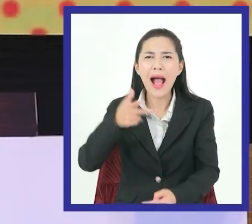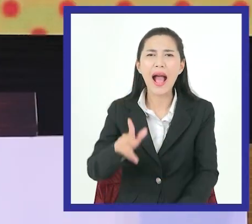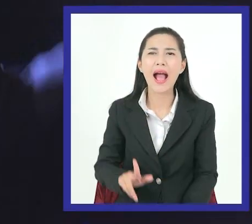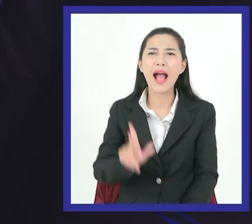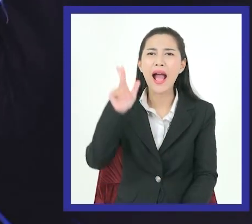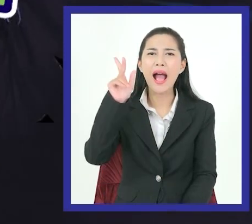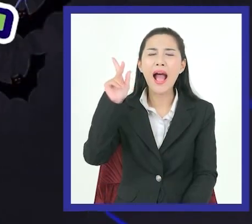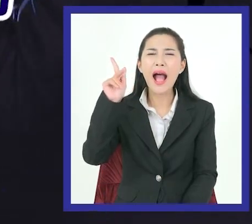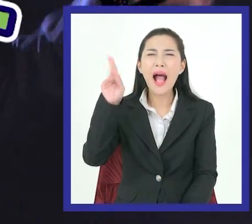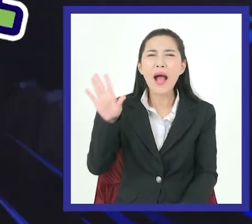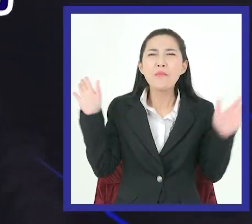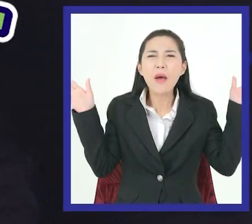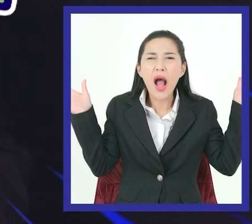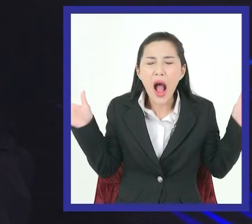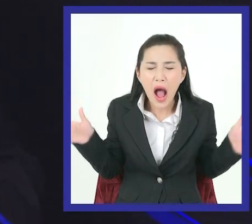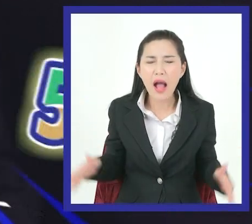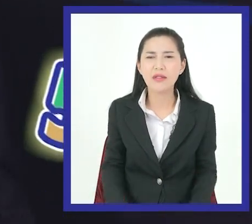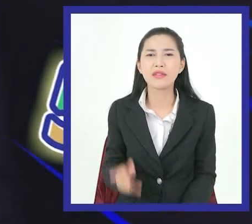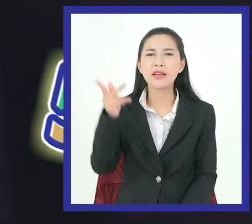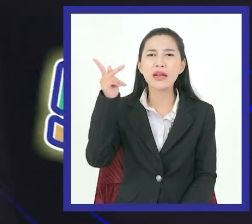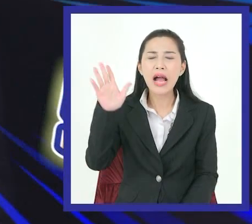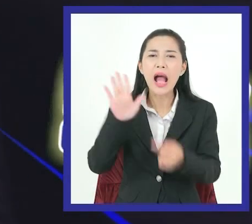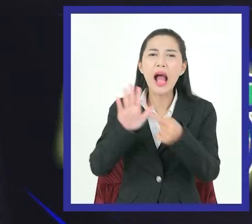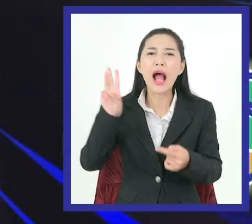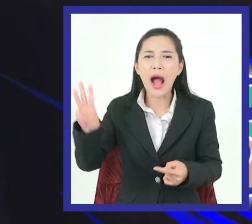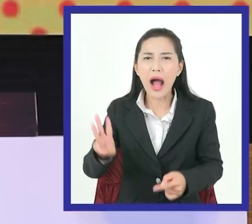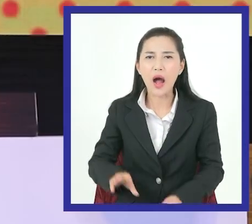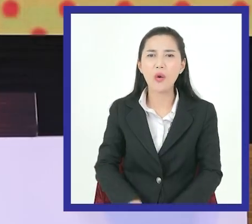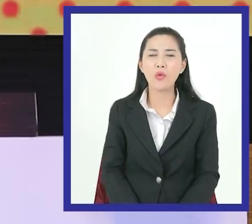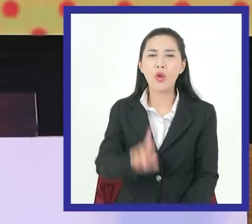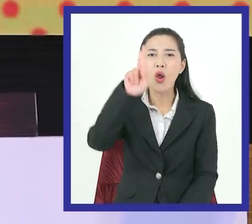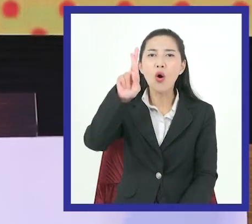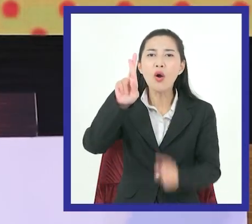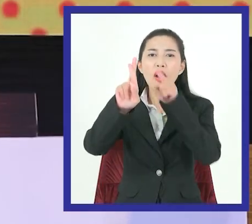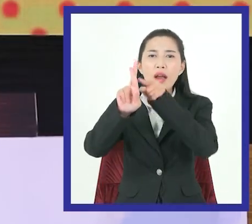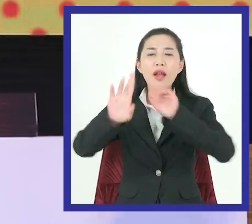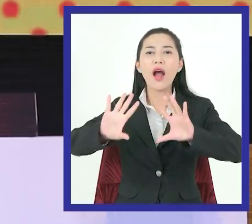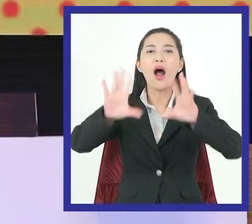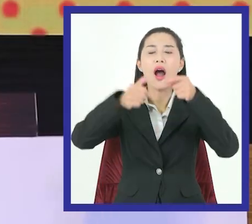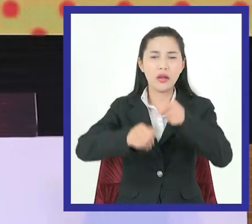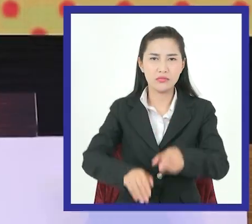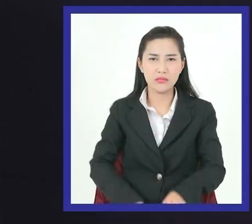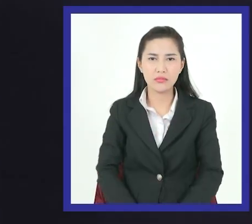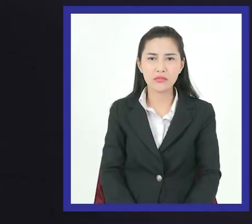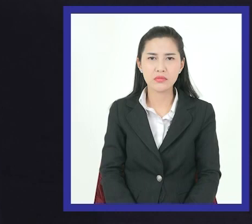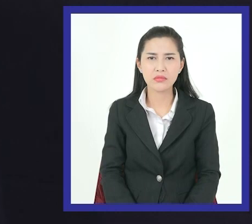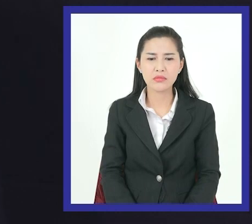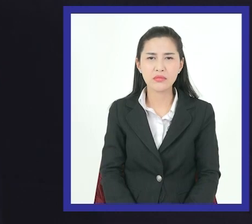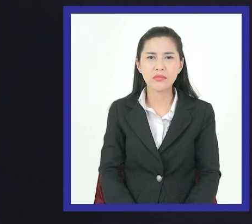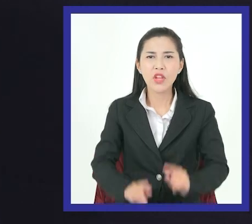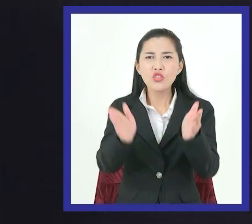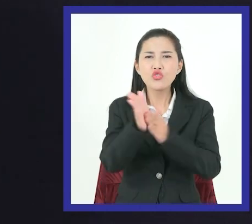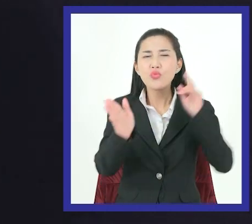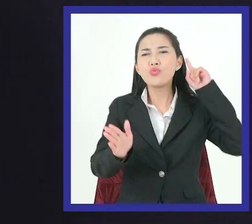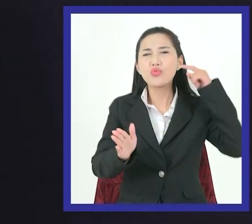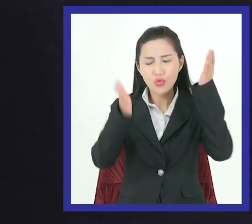มาเป็นค้างคาวก็บินมาเงี้ยมาเป็นค้างคาวบินมาตลอดเออจะชมผู้หญิงสักคน